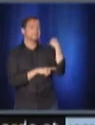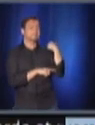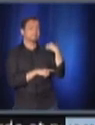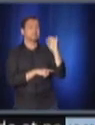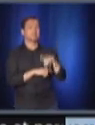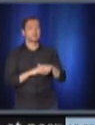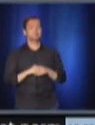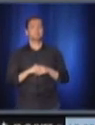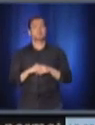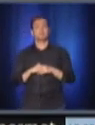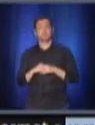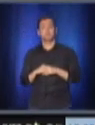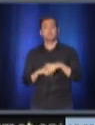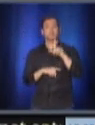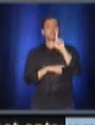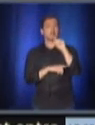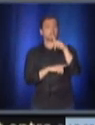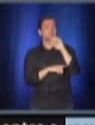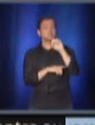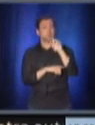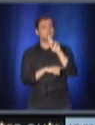3 grèves